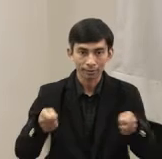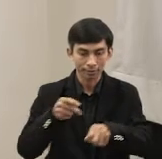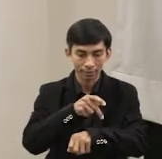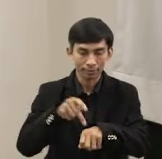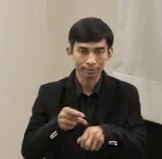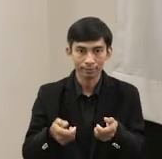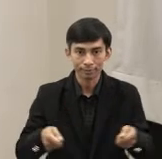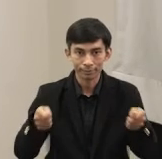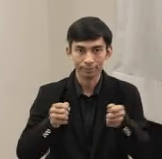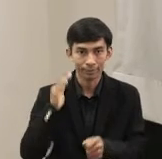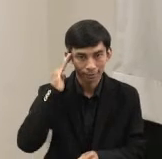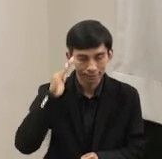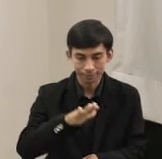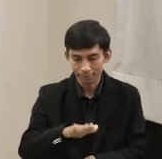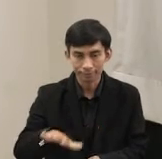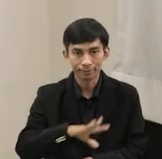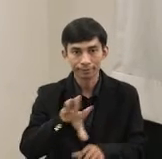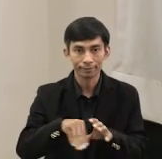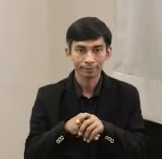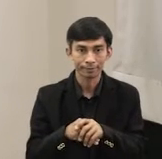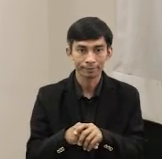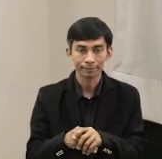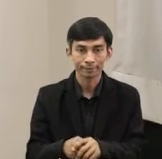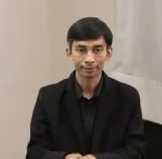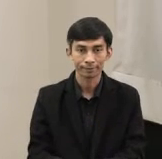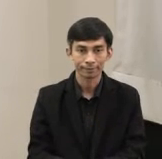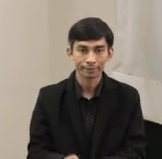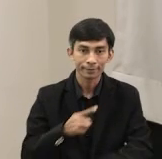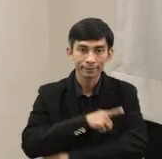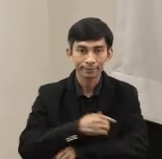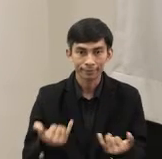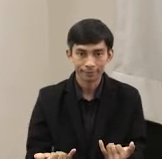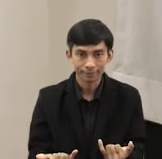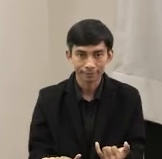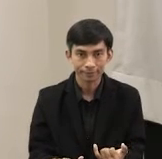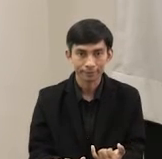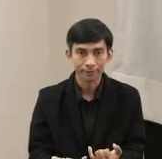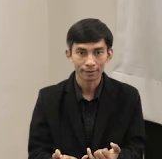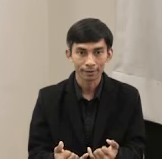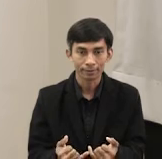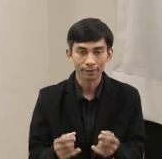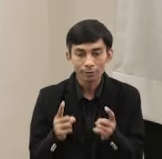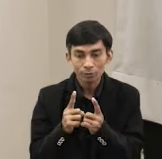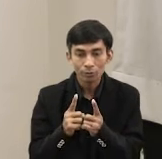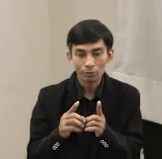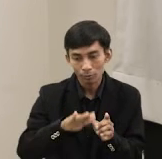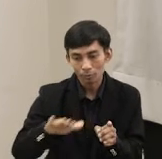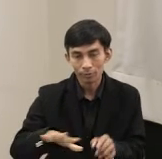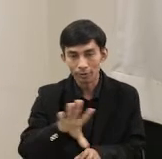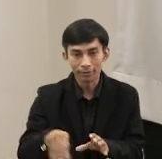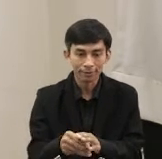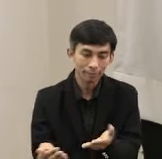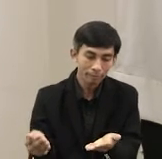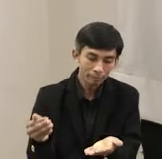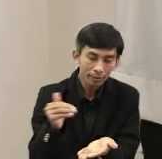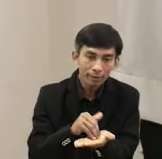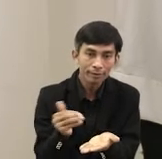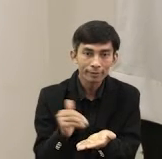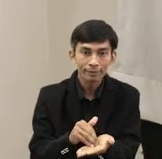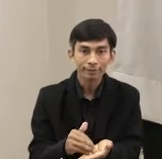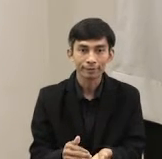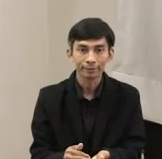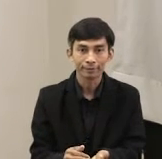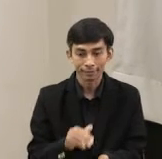năng. Sự sẽ đấy con tiếng ọc này, chà, thay ní, nẹ cổ, bàn mộc chụp con tiếng ọc này tiết hai.